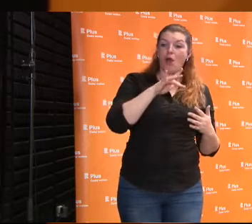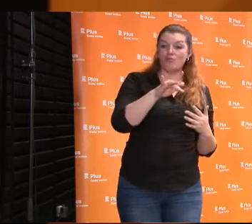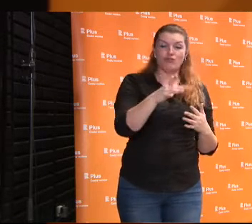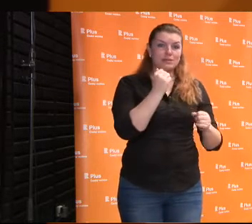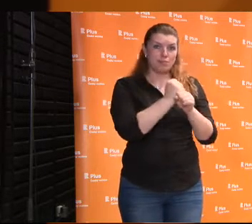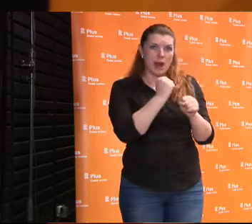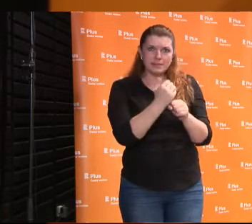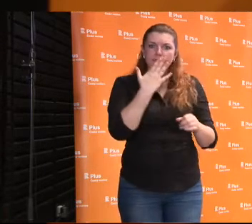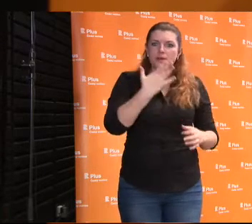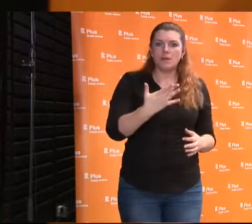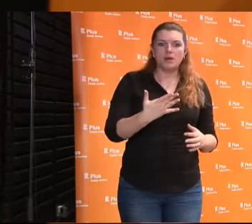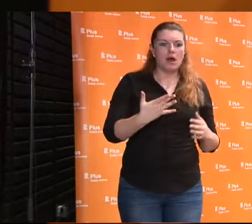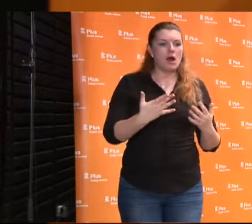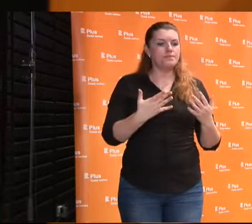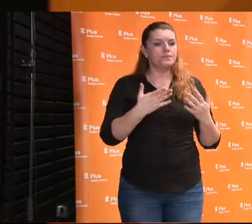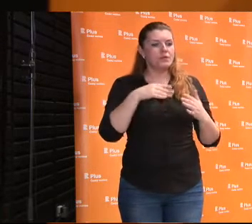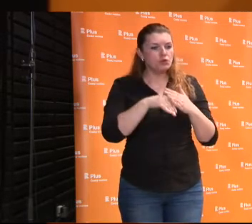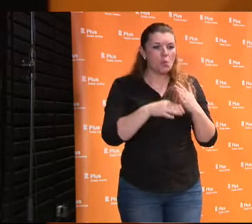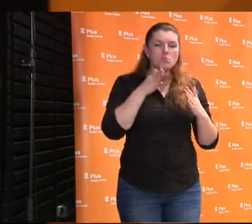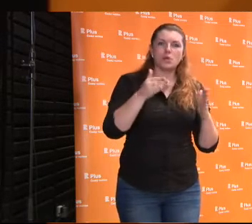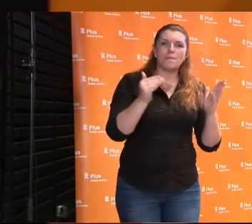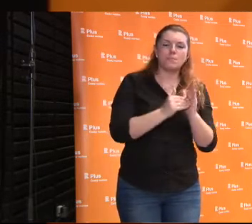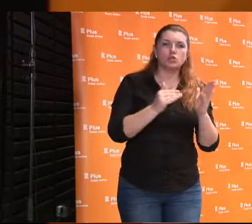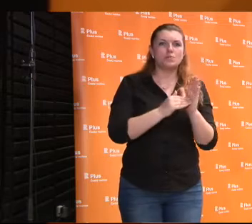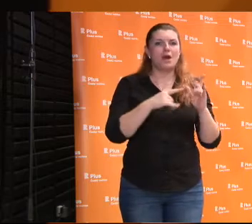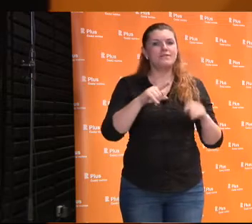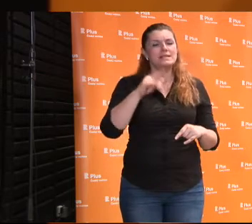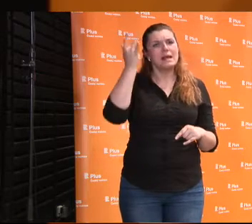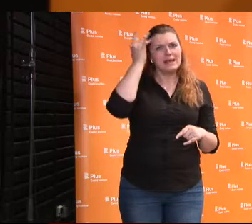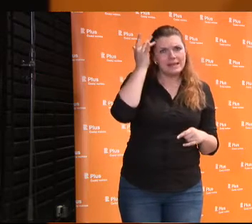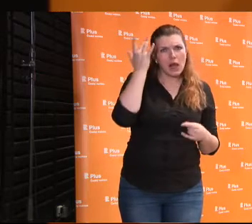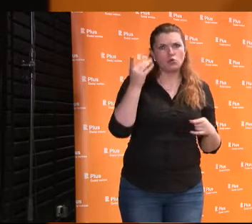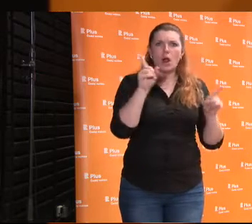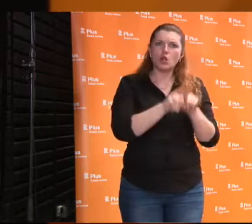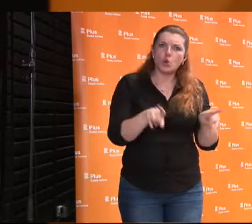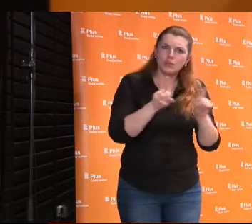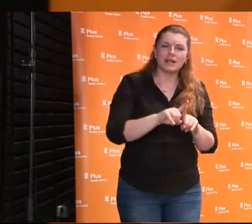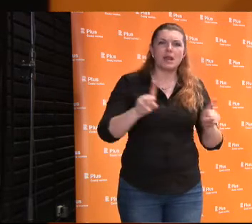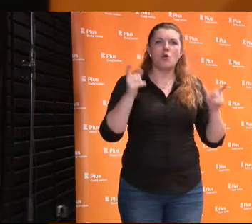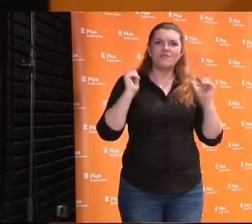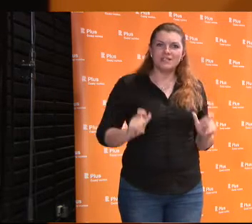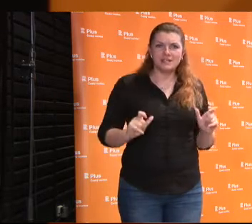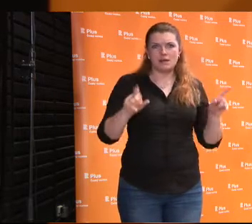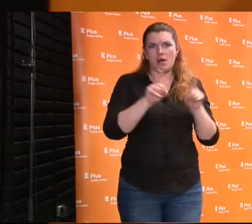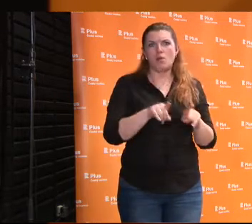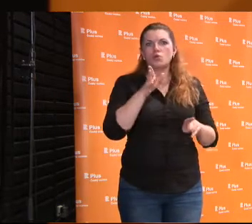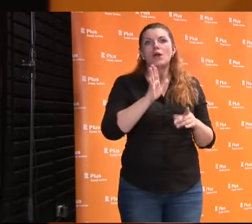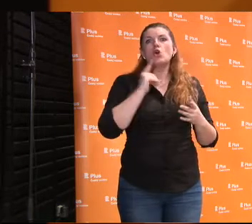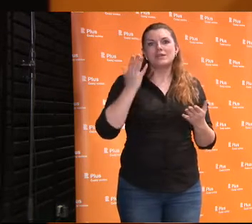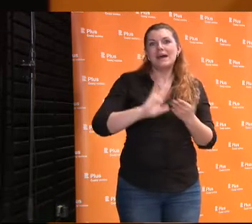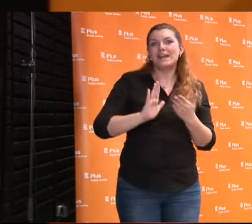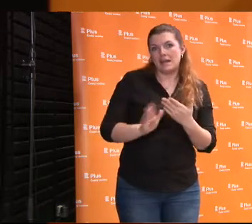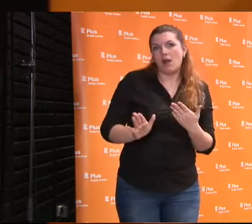představují především intelektuální a fyzickou rutinu, budou nahrazeny poměrně rychle, počítá se v